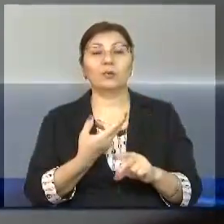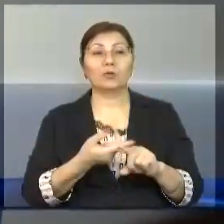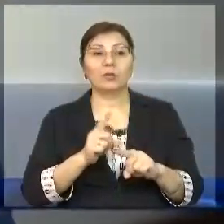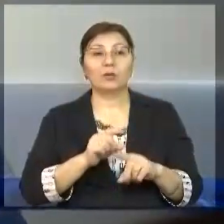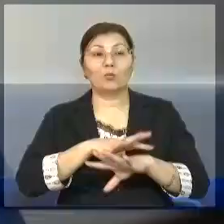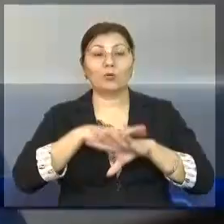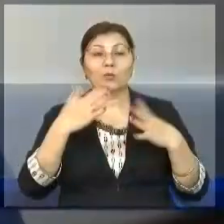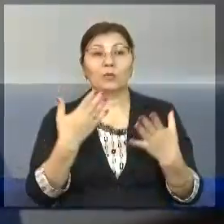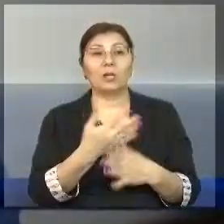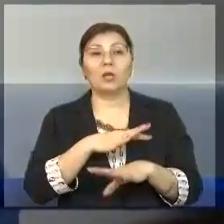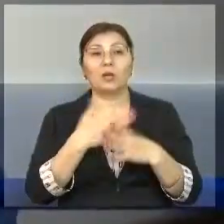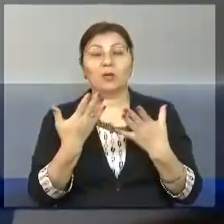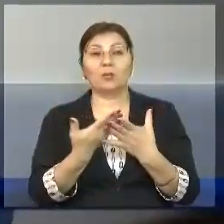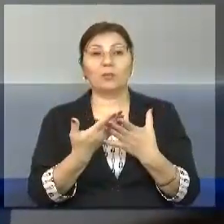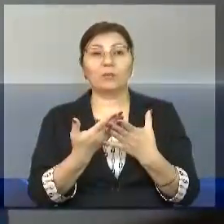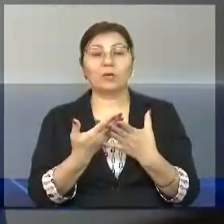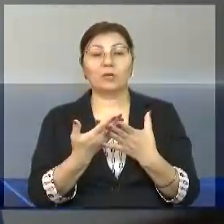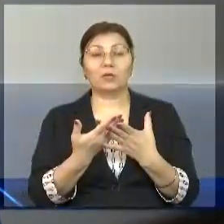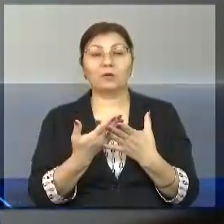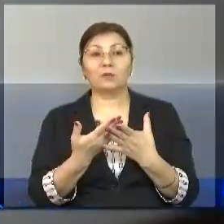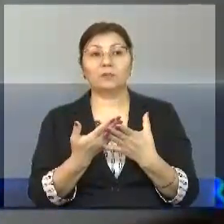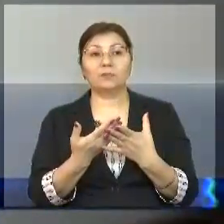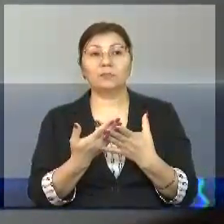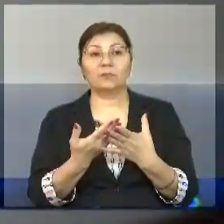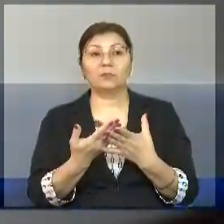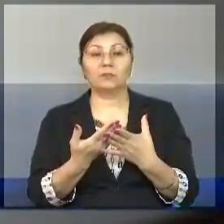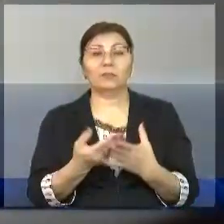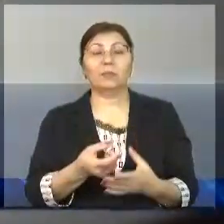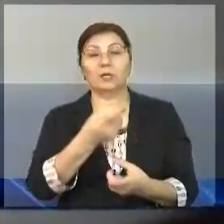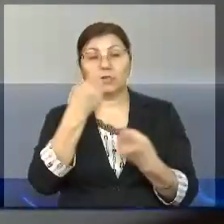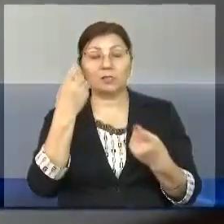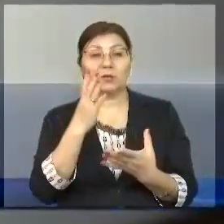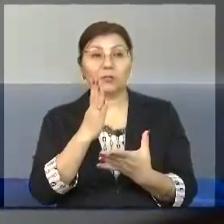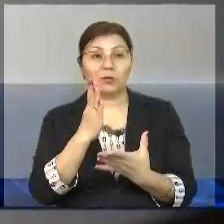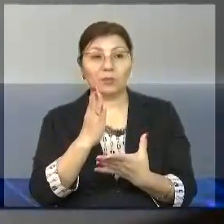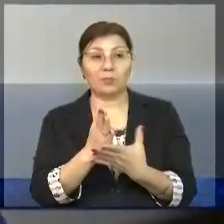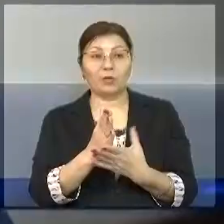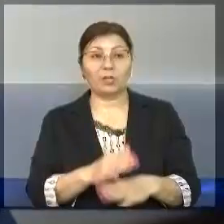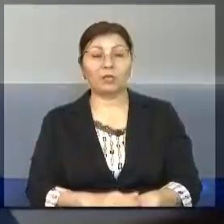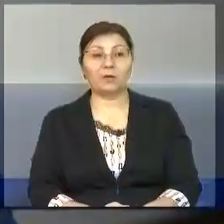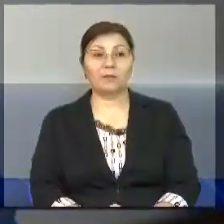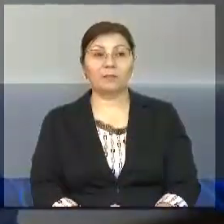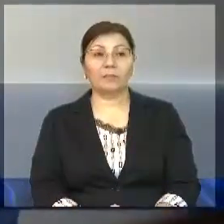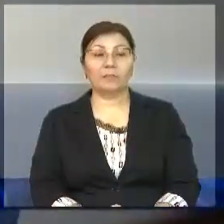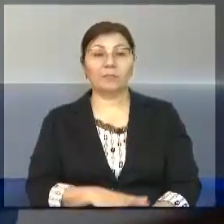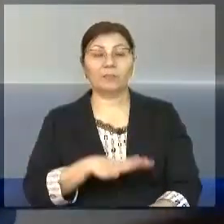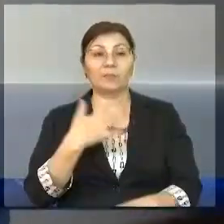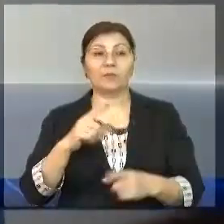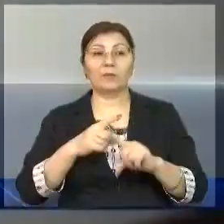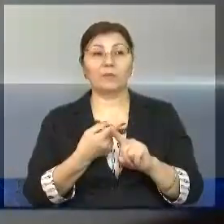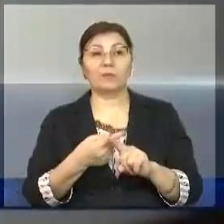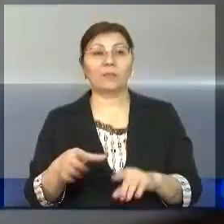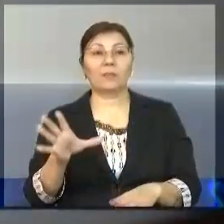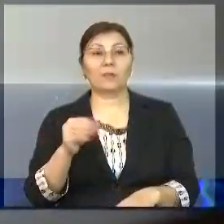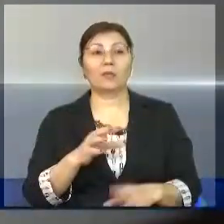Яғни бірнеше рет предупреждение дейді ғой, ескертулер жасайды. Жаңағы бүкіл технологияның